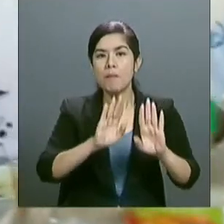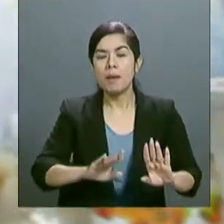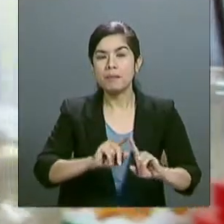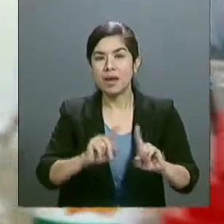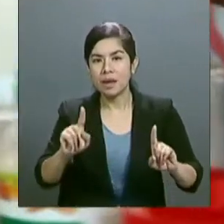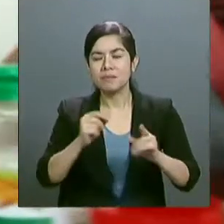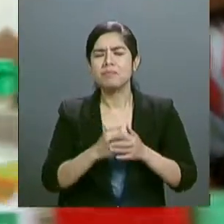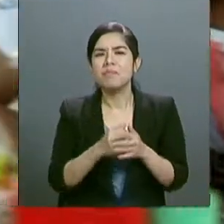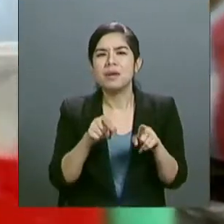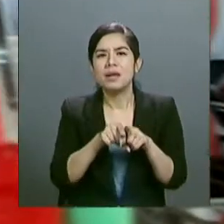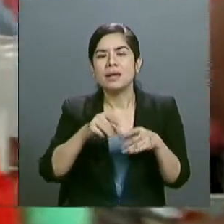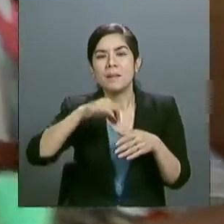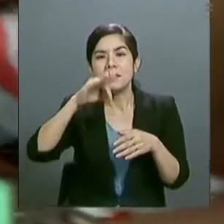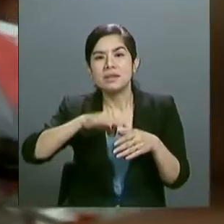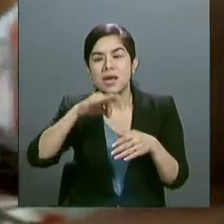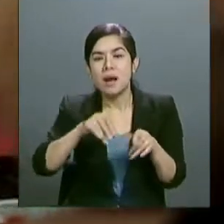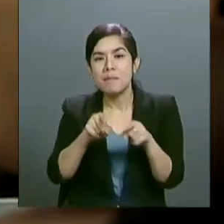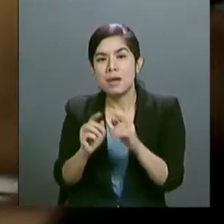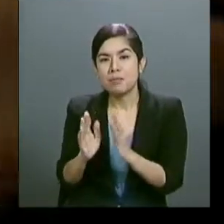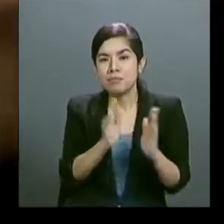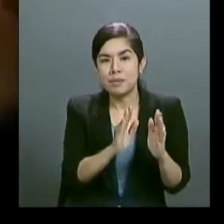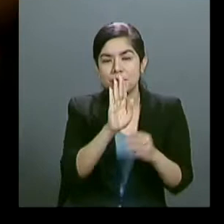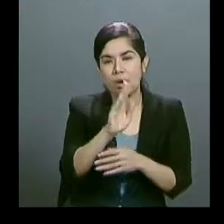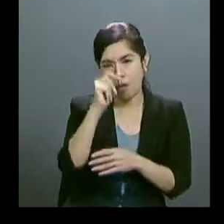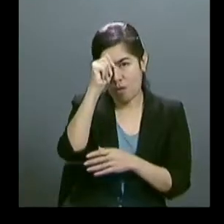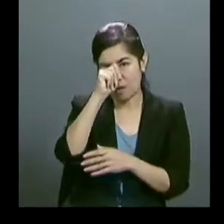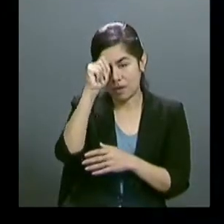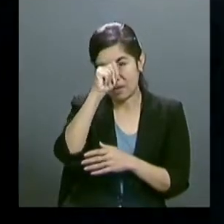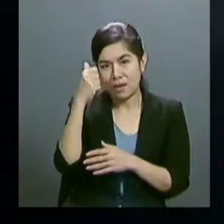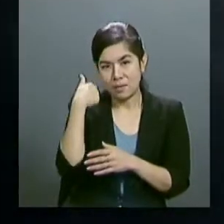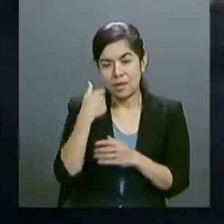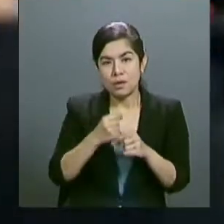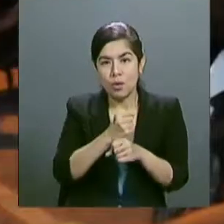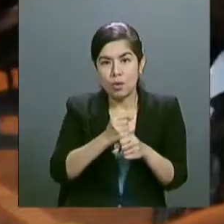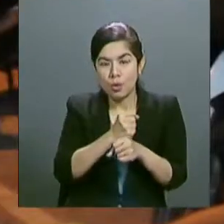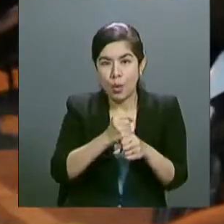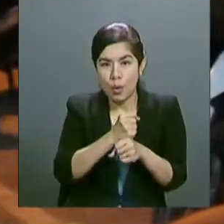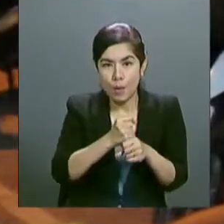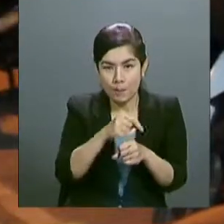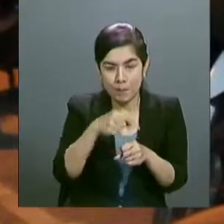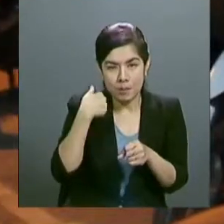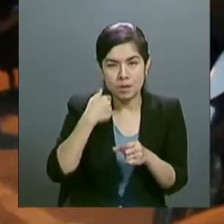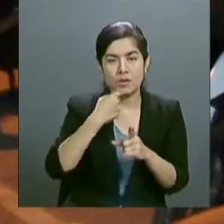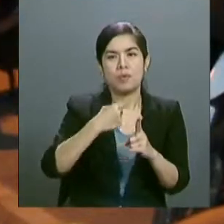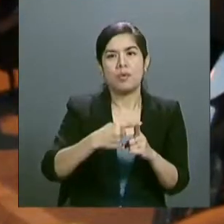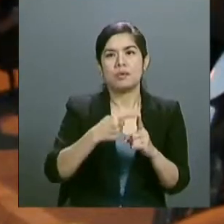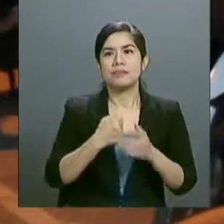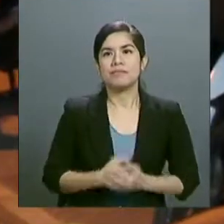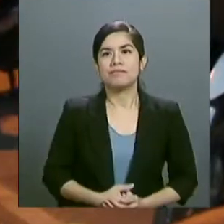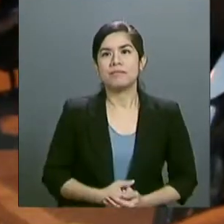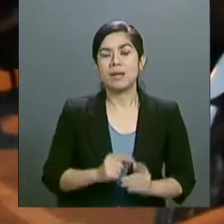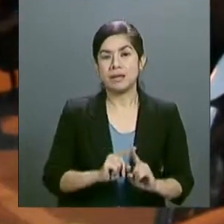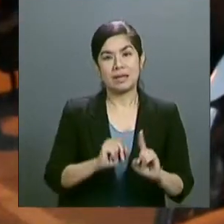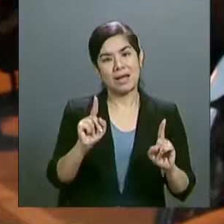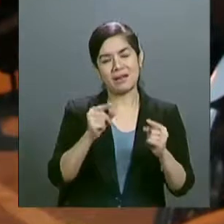าแบบอินเดียชาที่ผสมนมวัวเข้าไปด้วยอะไรซึ่งก็จะแตกต่างไปจ